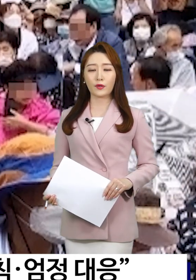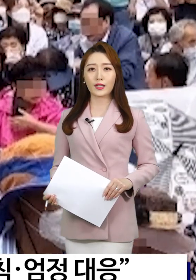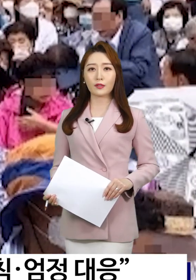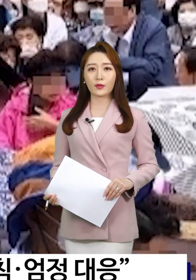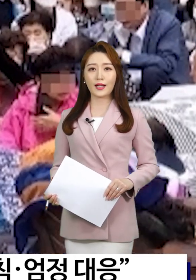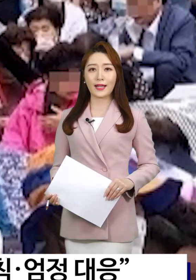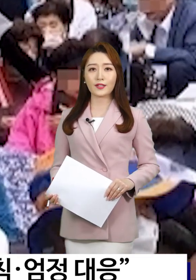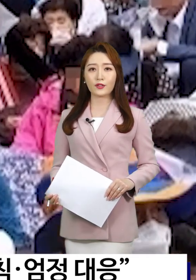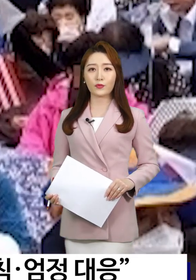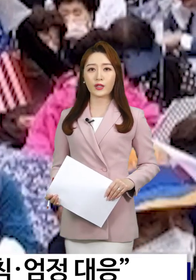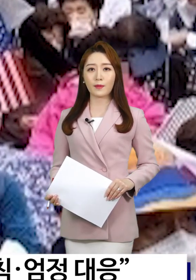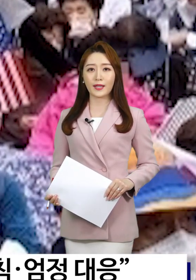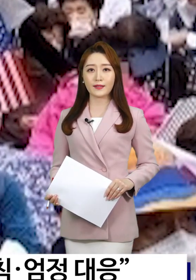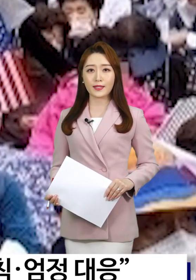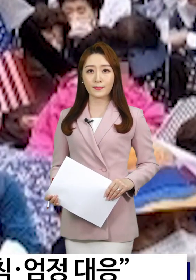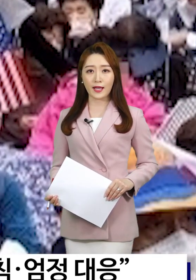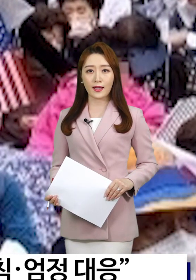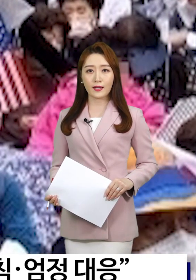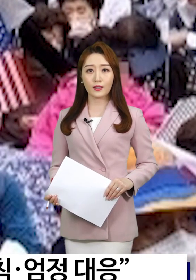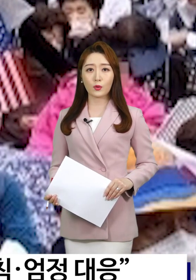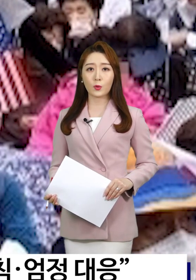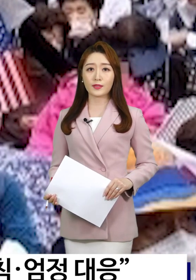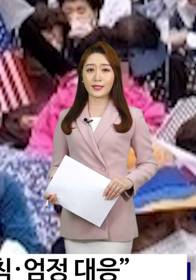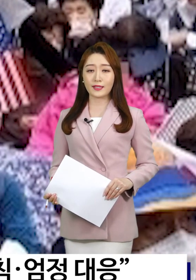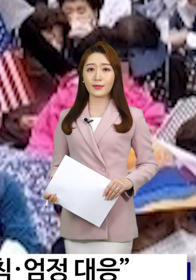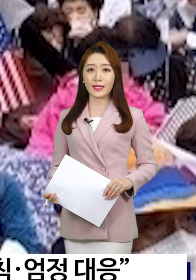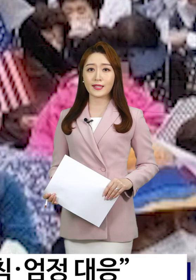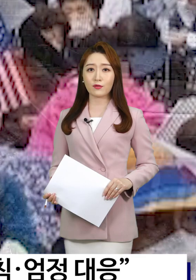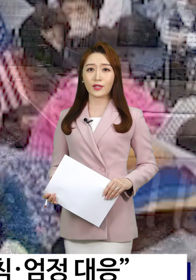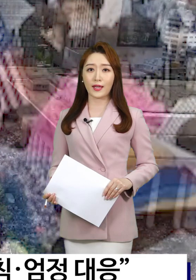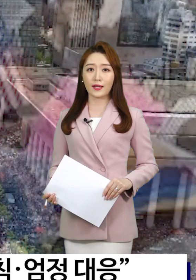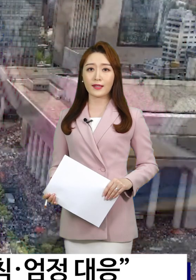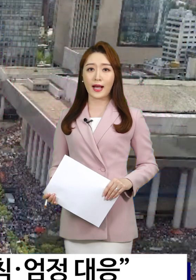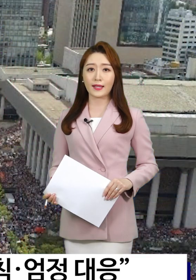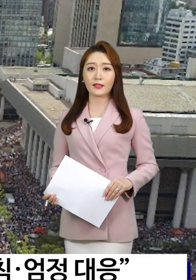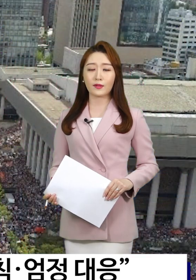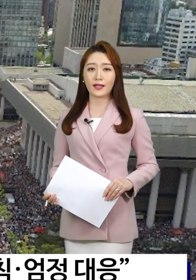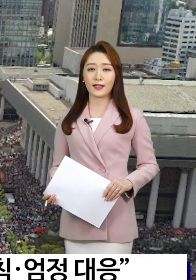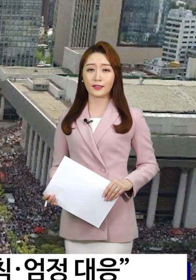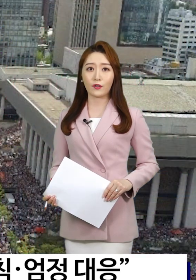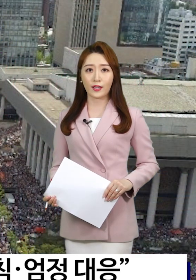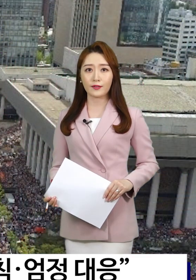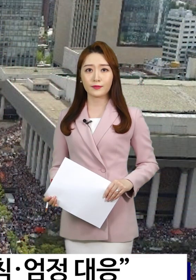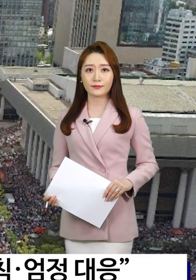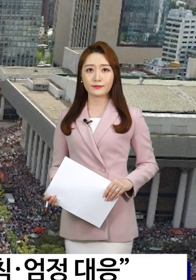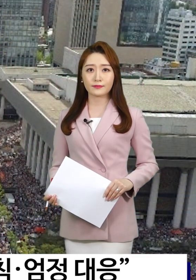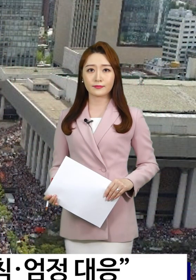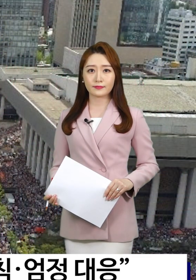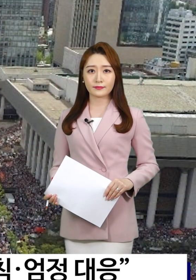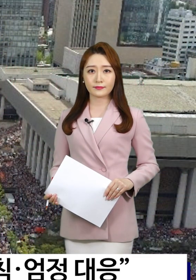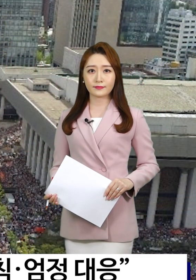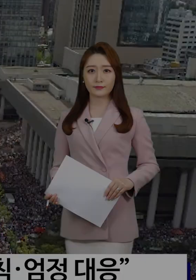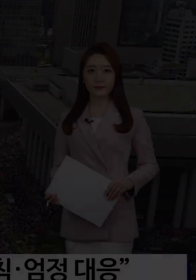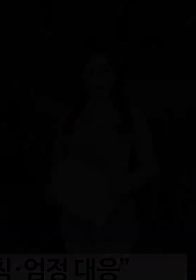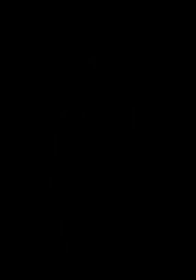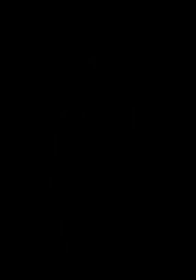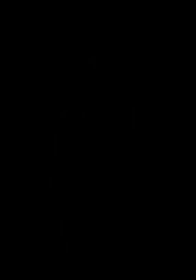모두의 건강과 안전을 위협하는 집회 꼭 지금 이 시국에 강행된 해야 하는 걸까요